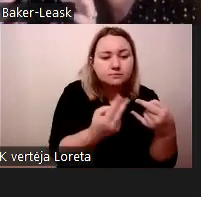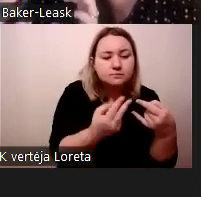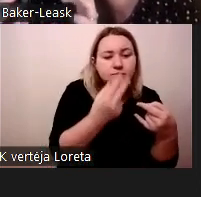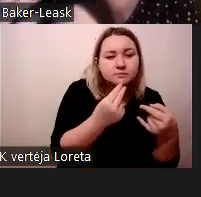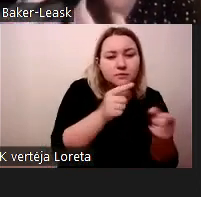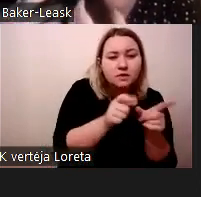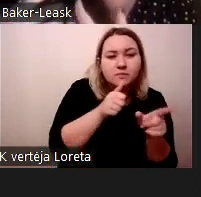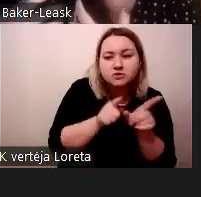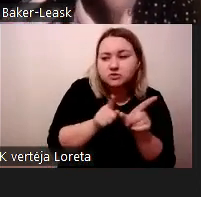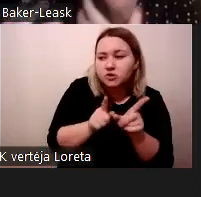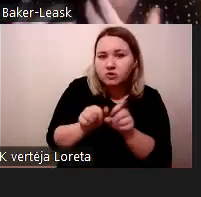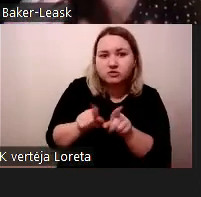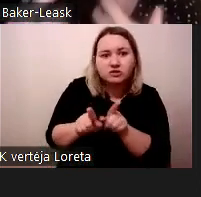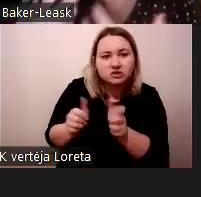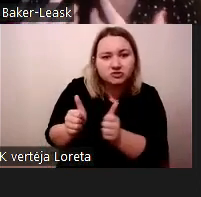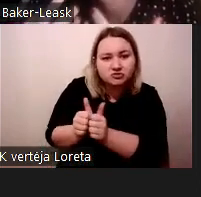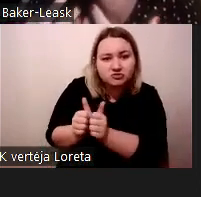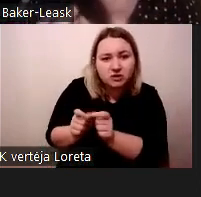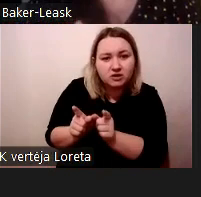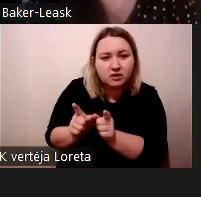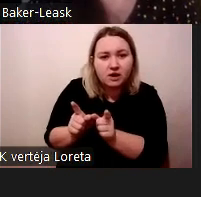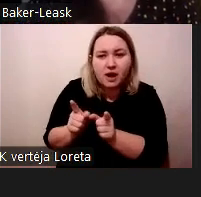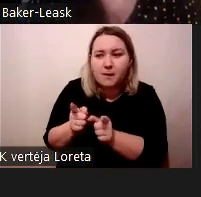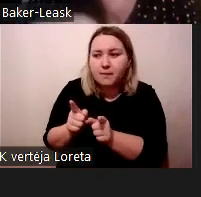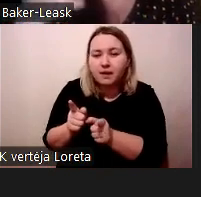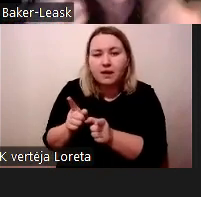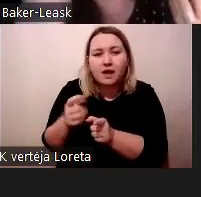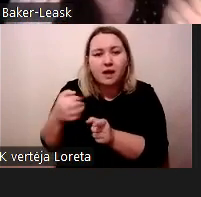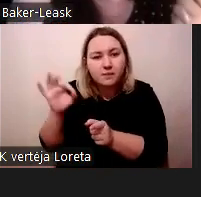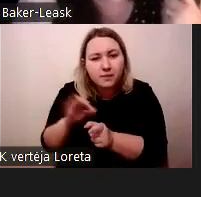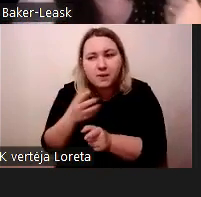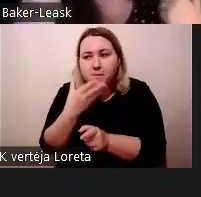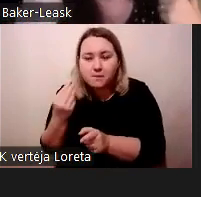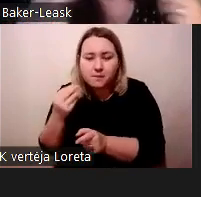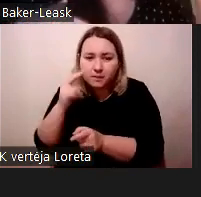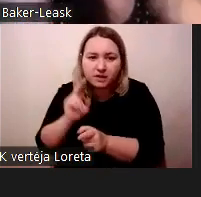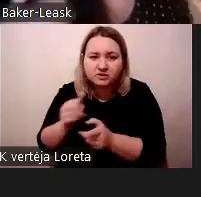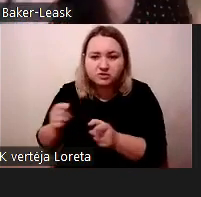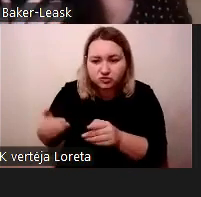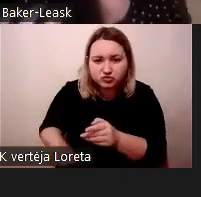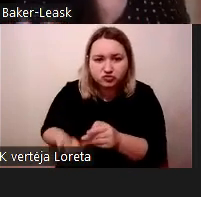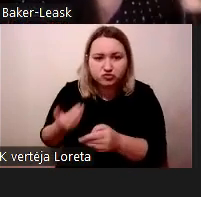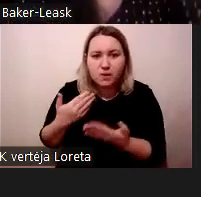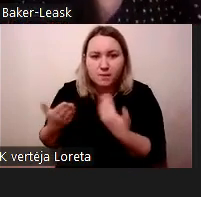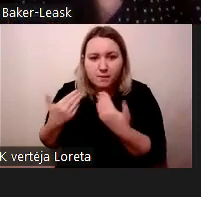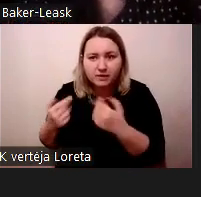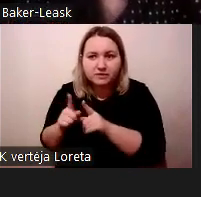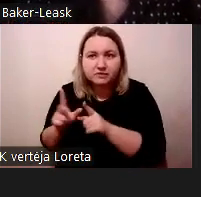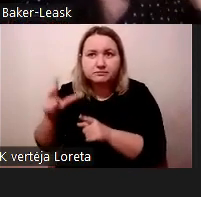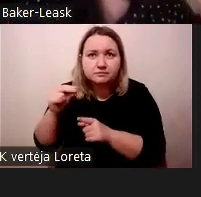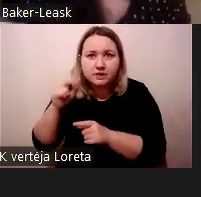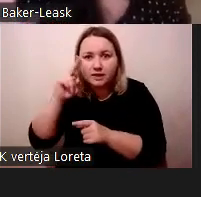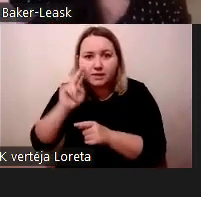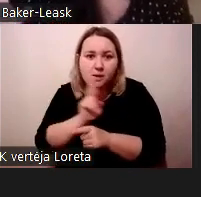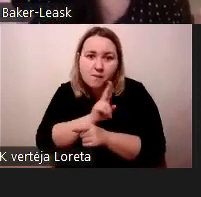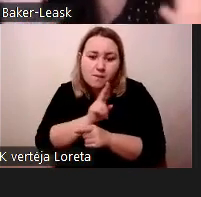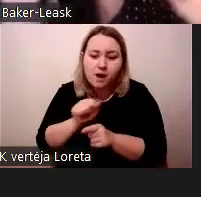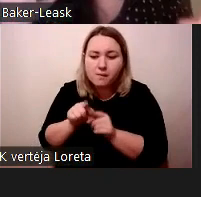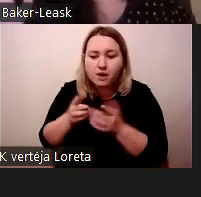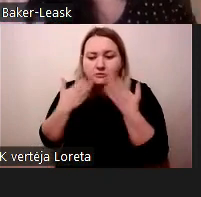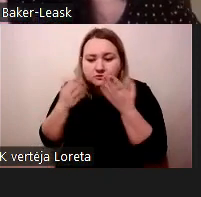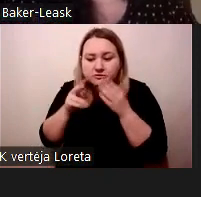tai dar per daug dažnai pamirštamas girdėjimas. Ypač girdėjimas tėvų, kai jie